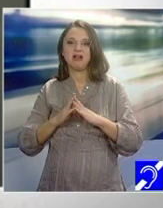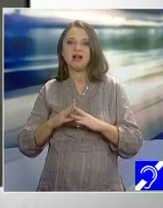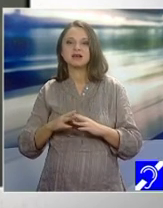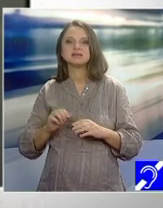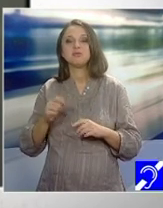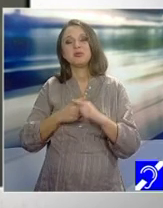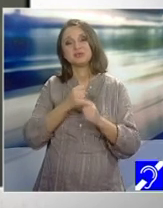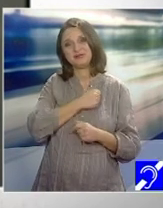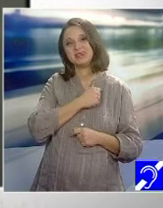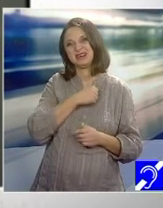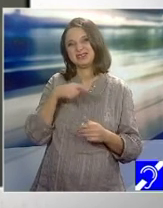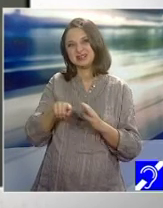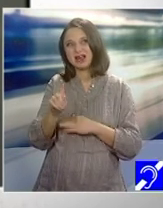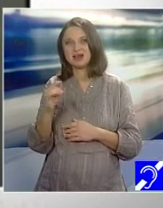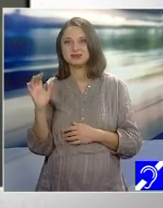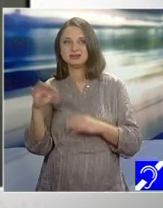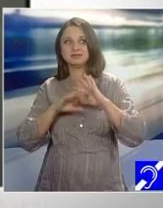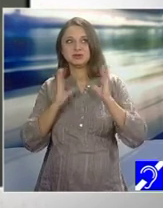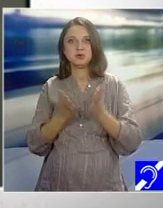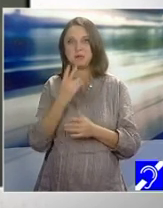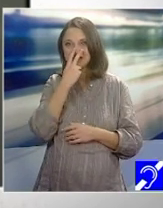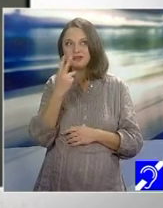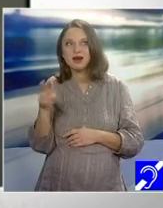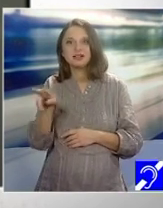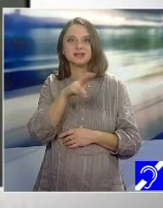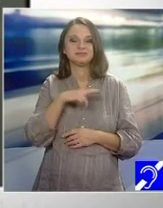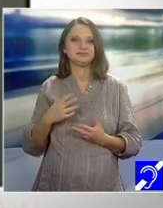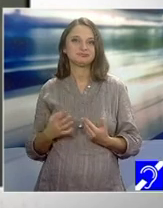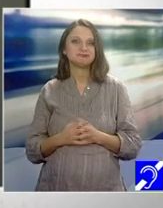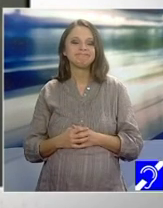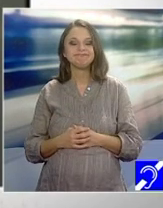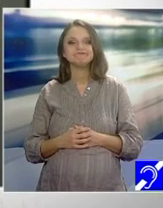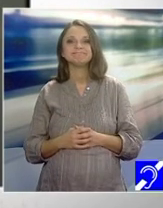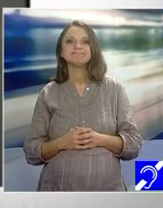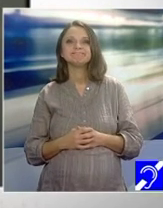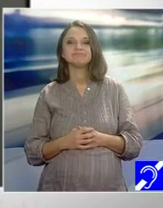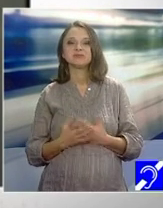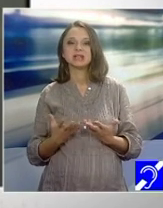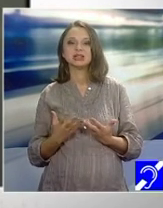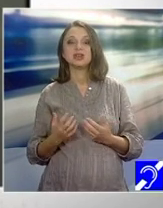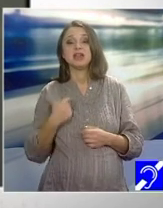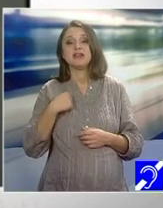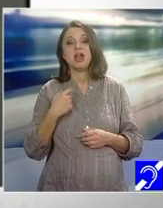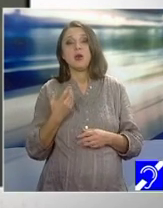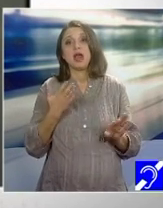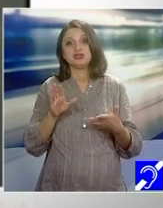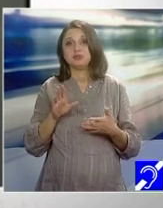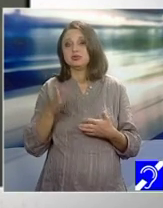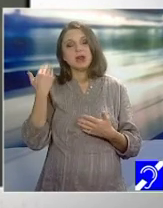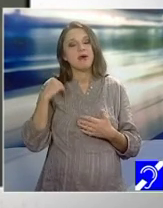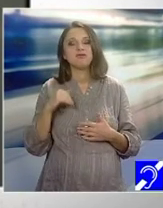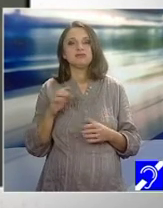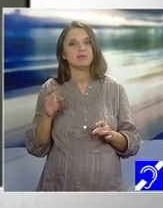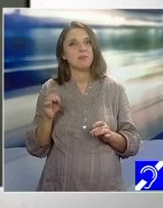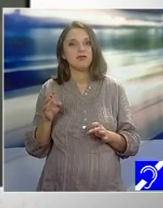mine, la început. Bine, eu n-am fost cu deficiențe de vedere grave de la început. Eu de-abia